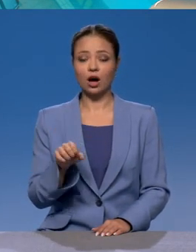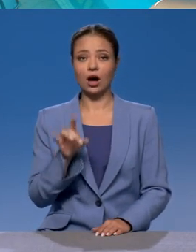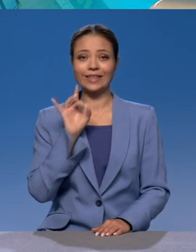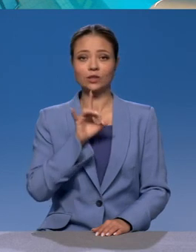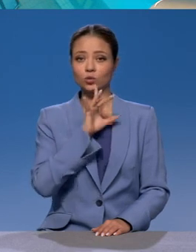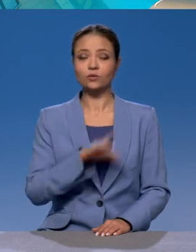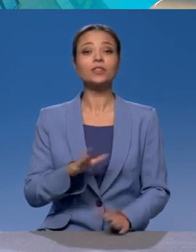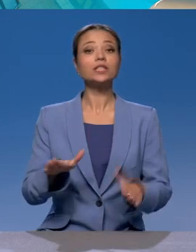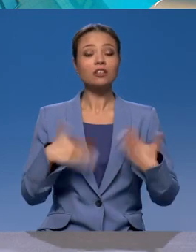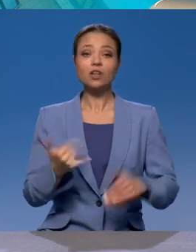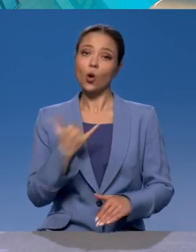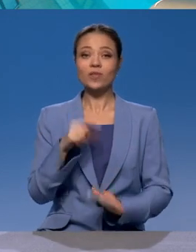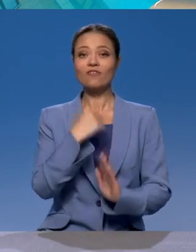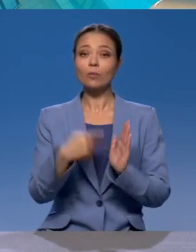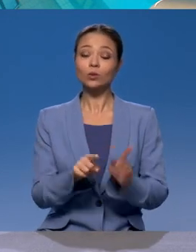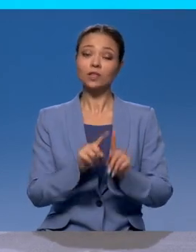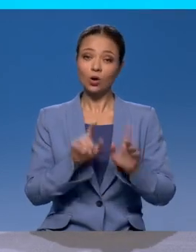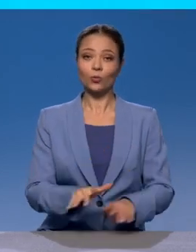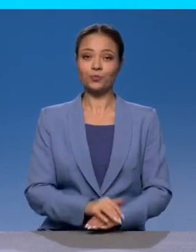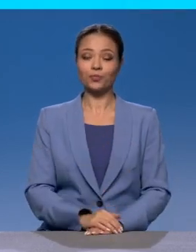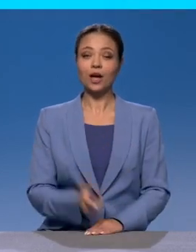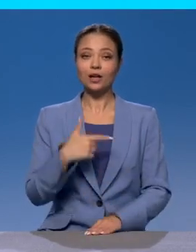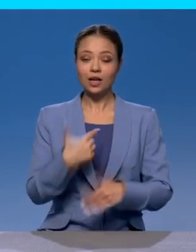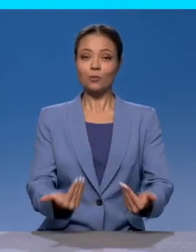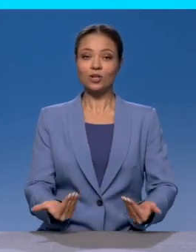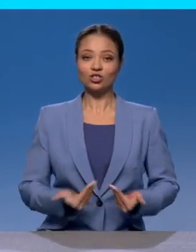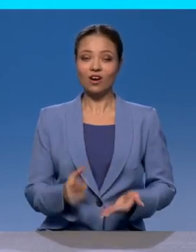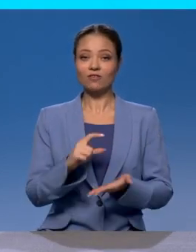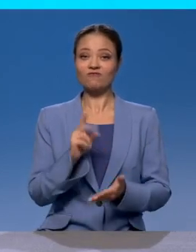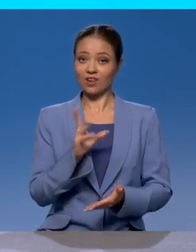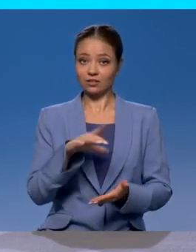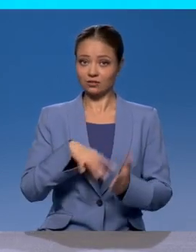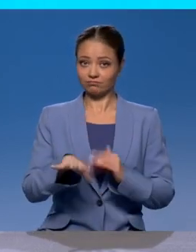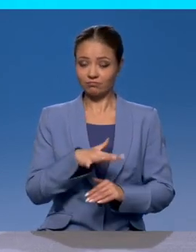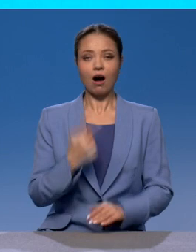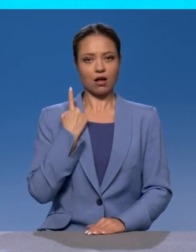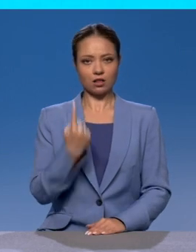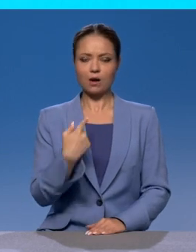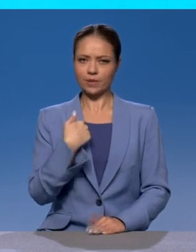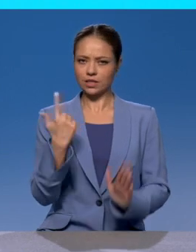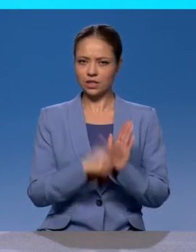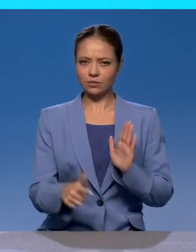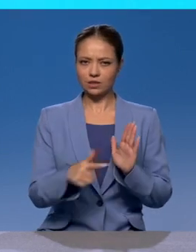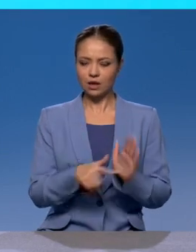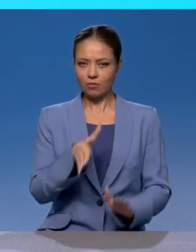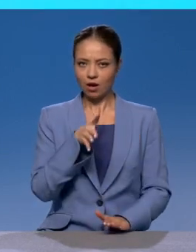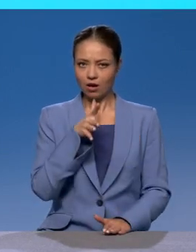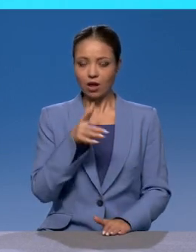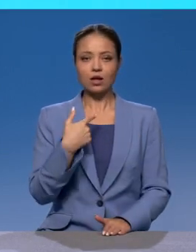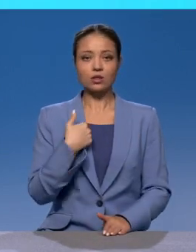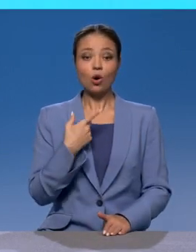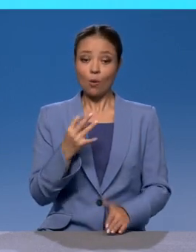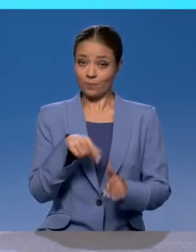Здравствуйте. А у меня вопрос такой. Я проживаю в квартире одна. Мне 77 лет. Но прописаны в